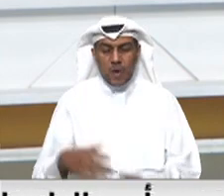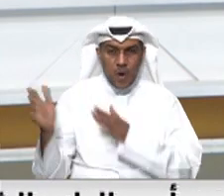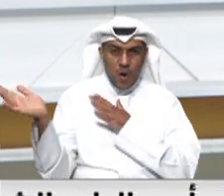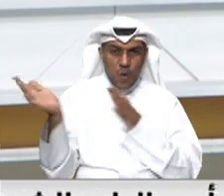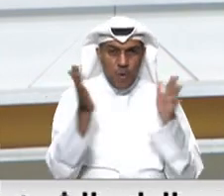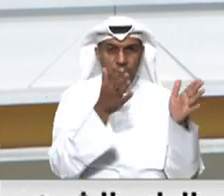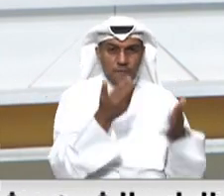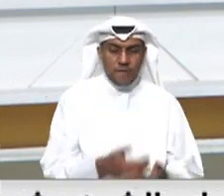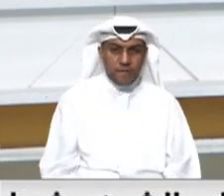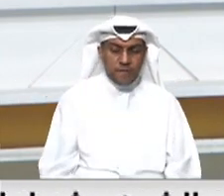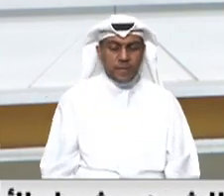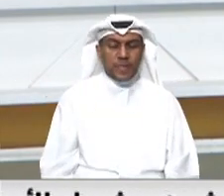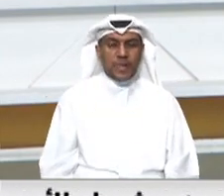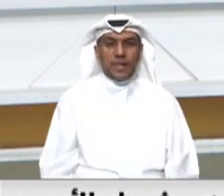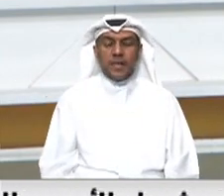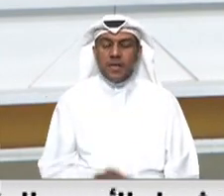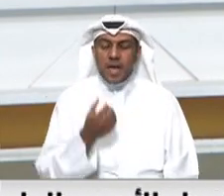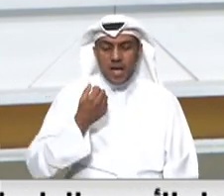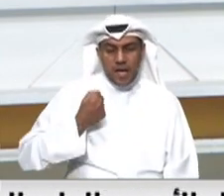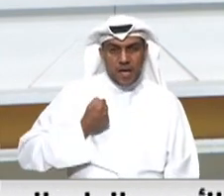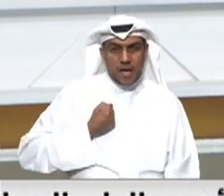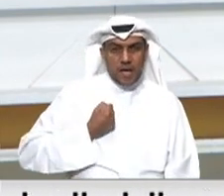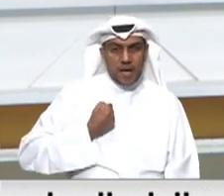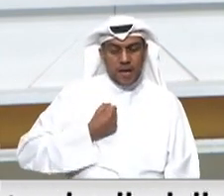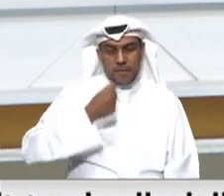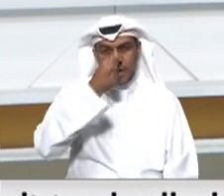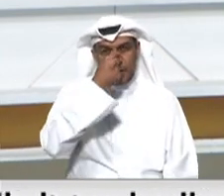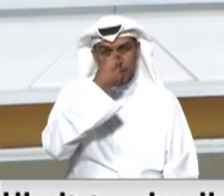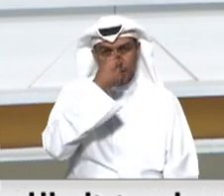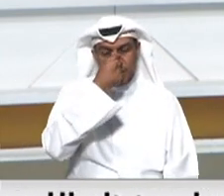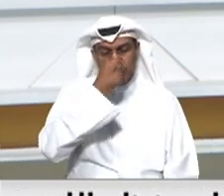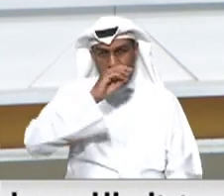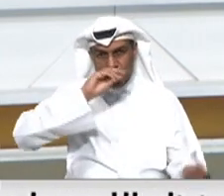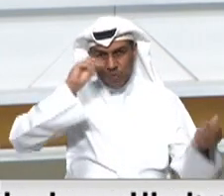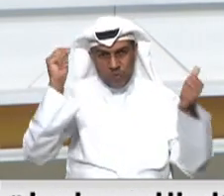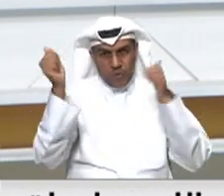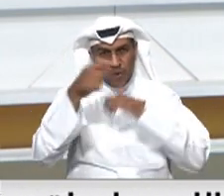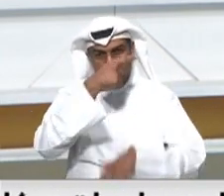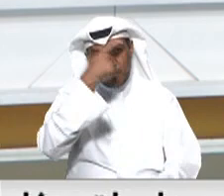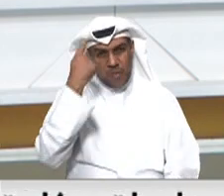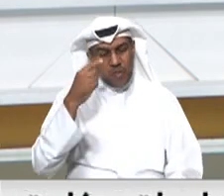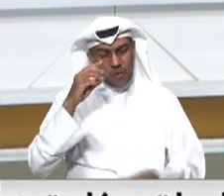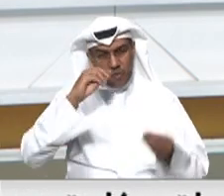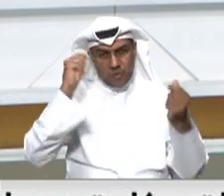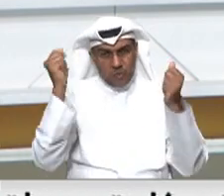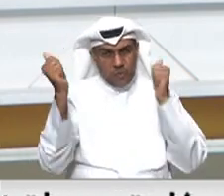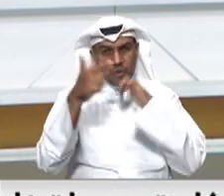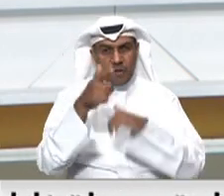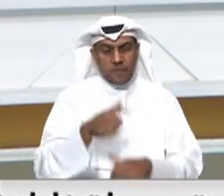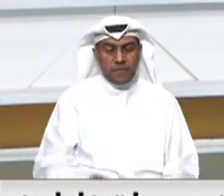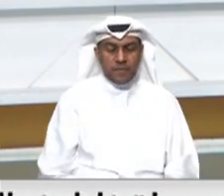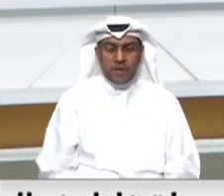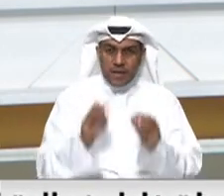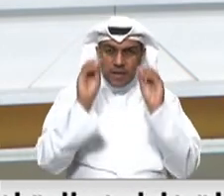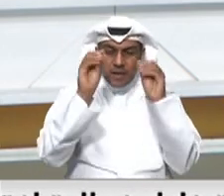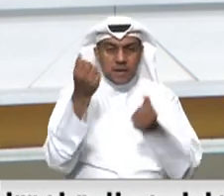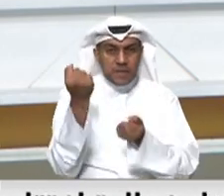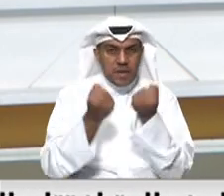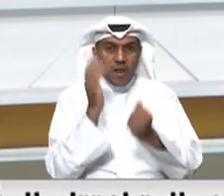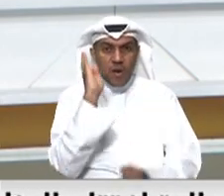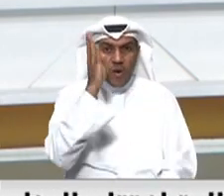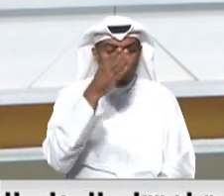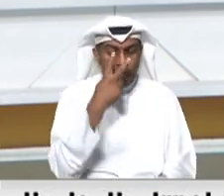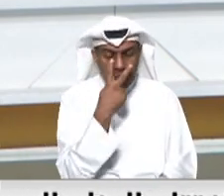أعزائي المشاهدين خاصة يوم الأربعاء والخميس، وفرص الغبار واردة خاصة على المناطق المكشوفة. لذا دائما ننصح مرتادي الطرق